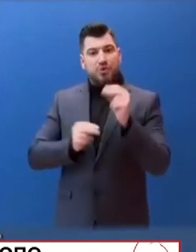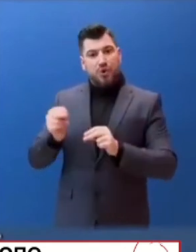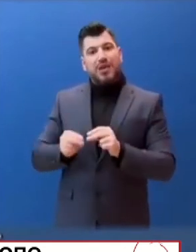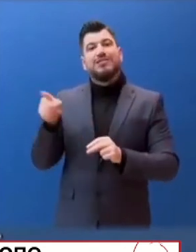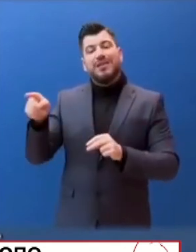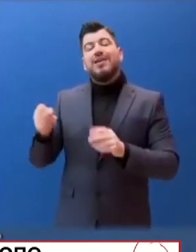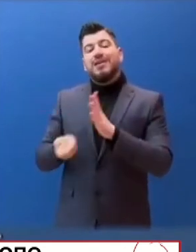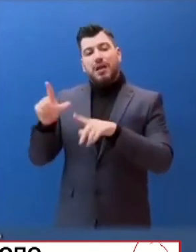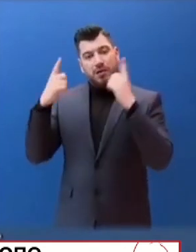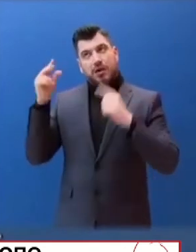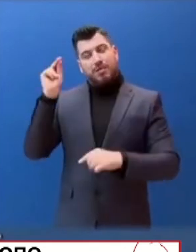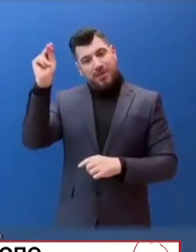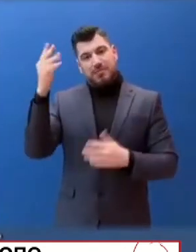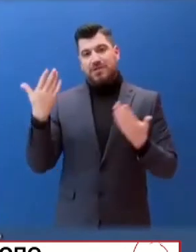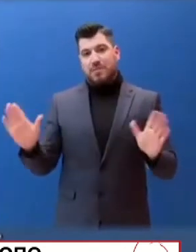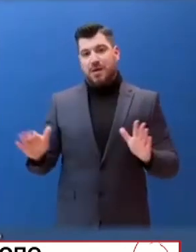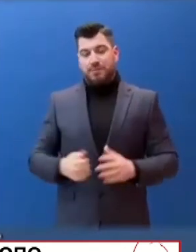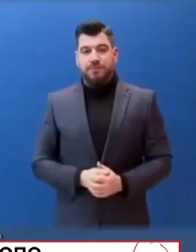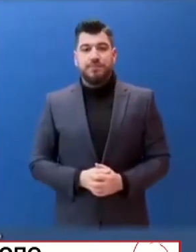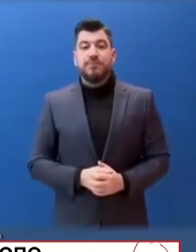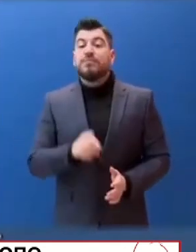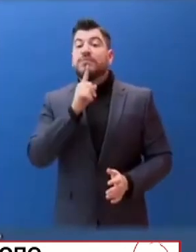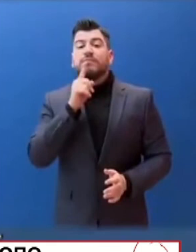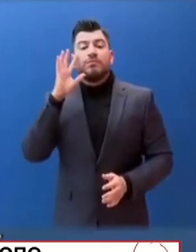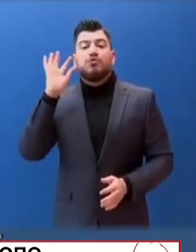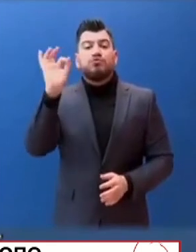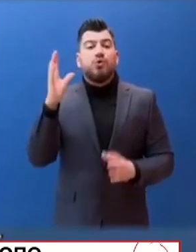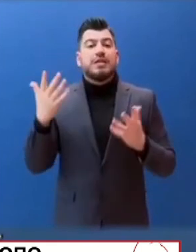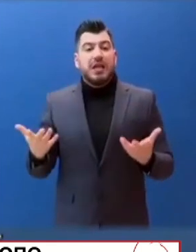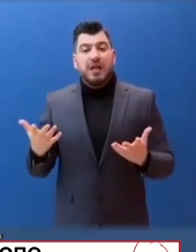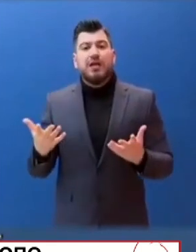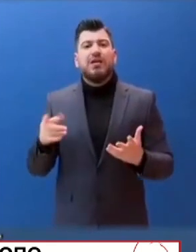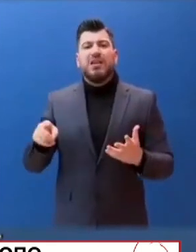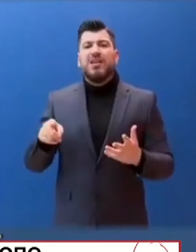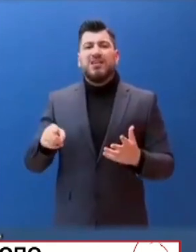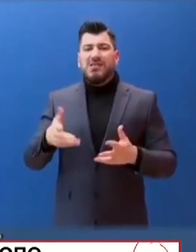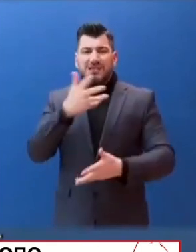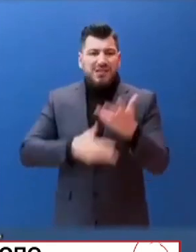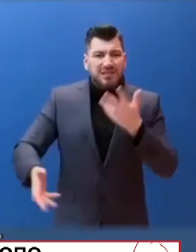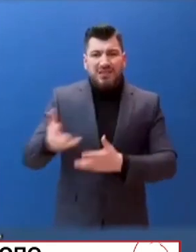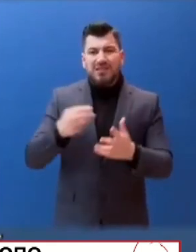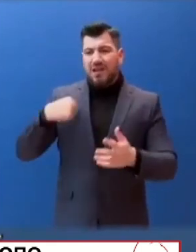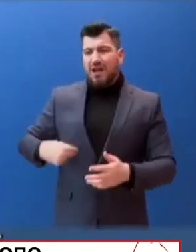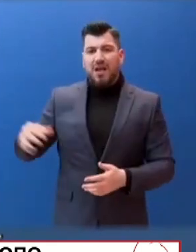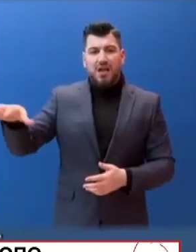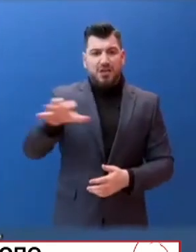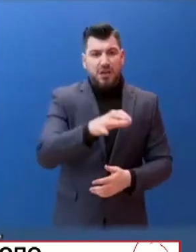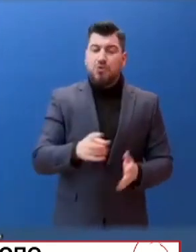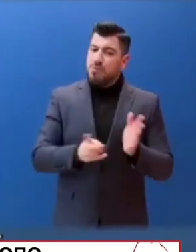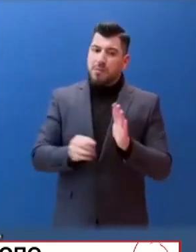της κυβέρνησης. Στόχος μας να μπει οριστικό τέλος στην ακυβερνησία στα όργανα της